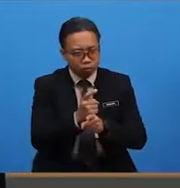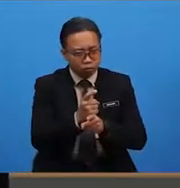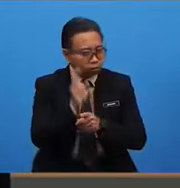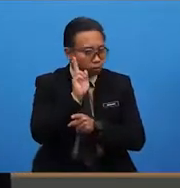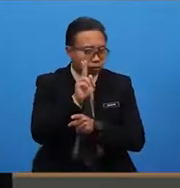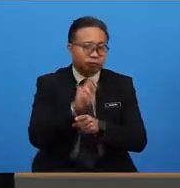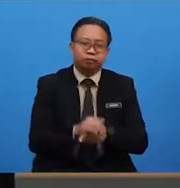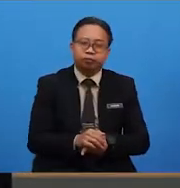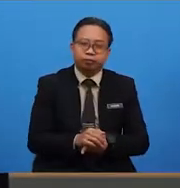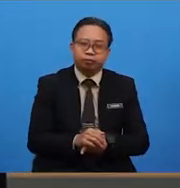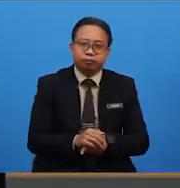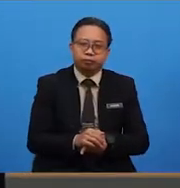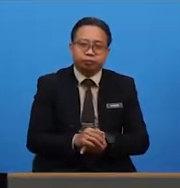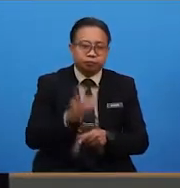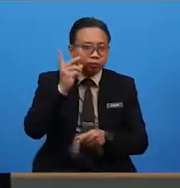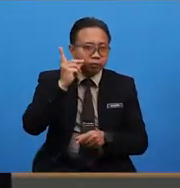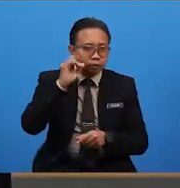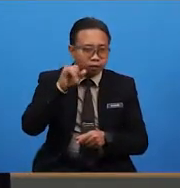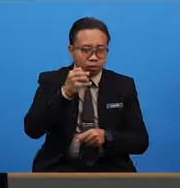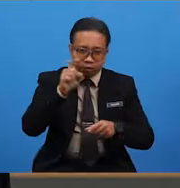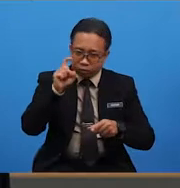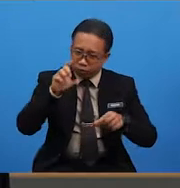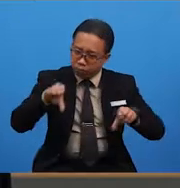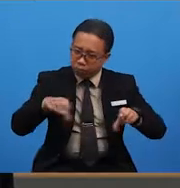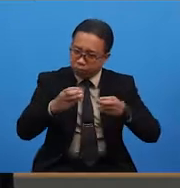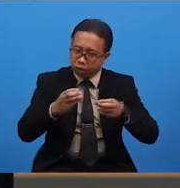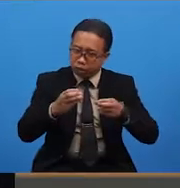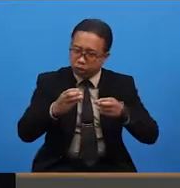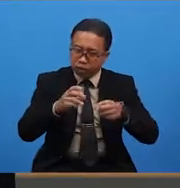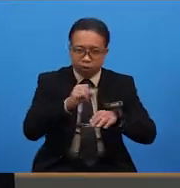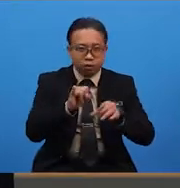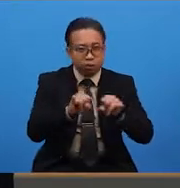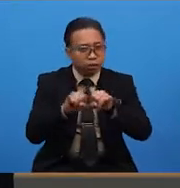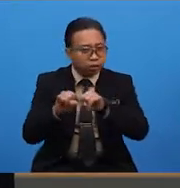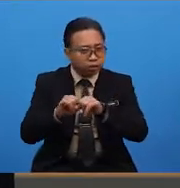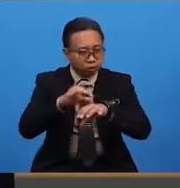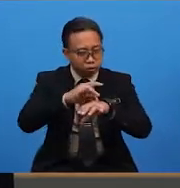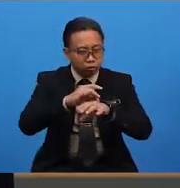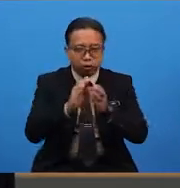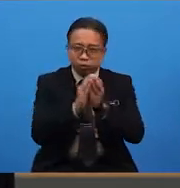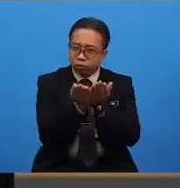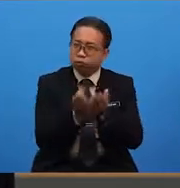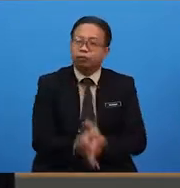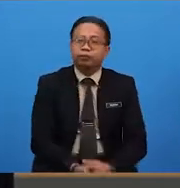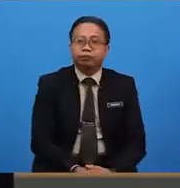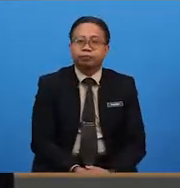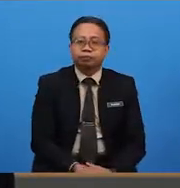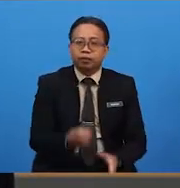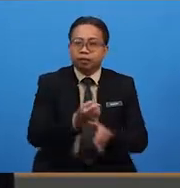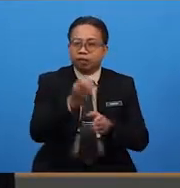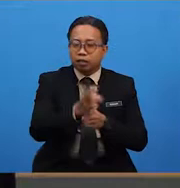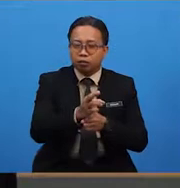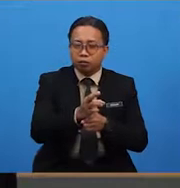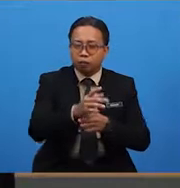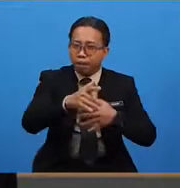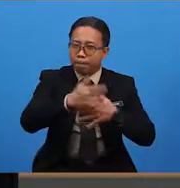tepat sekali dijawab berubah ilustrasi jenis kulit buku untuk kulit buku atau lebih di